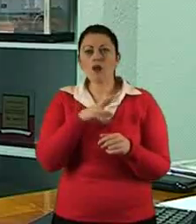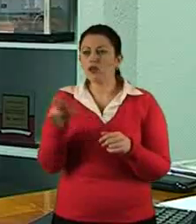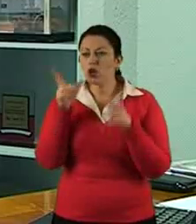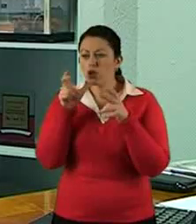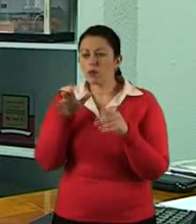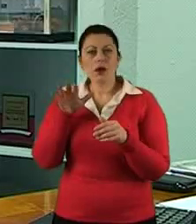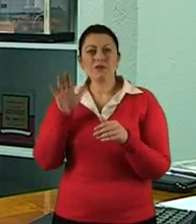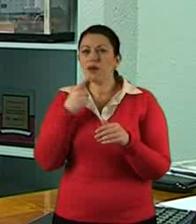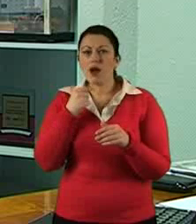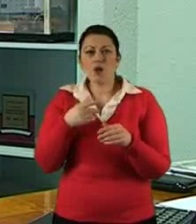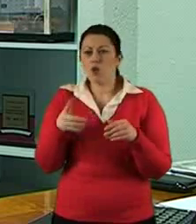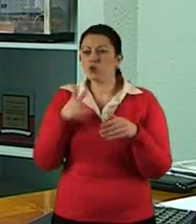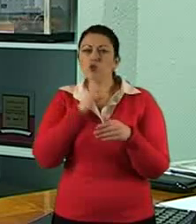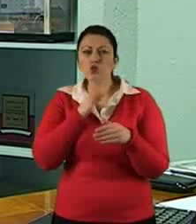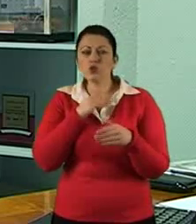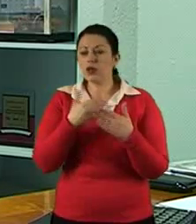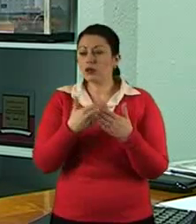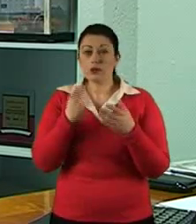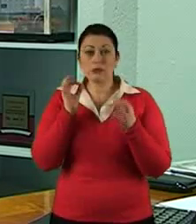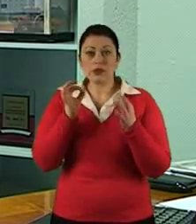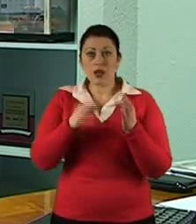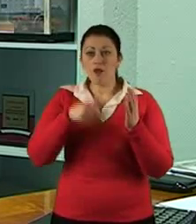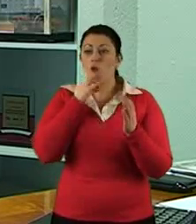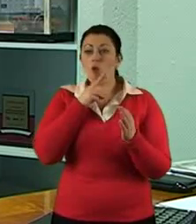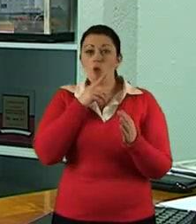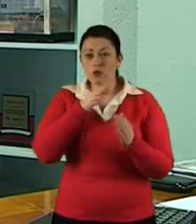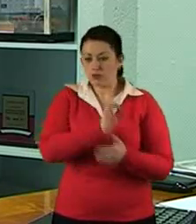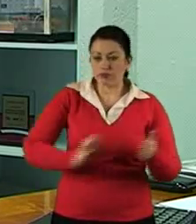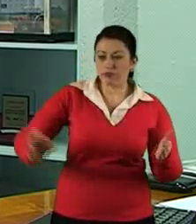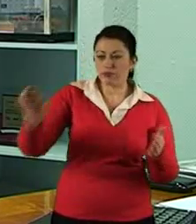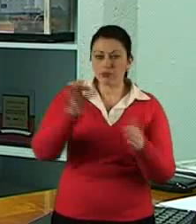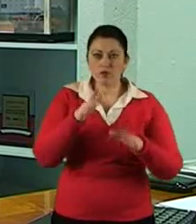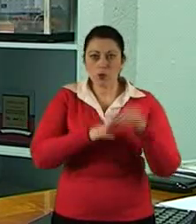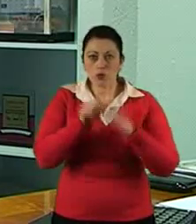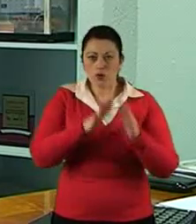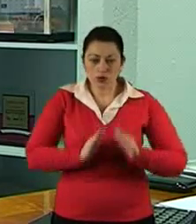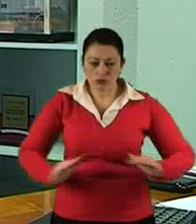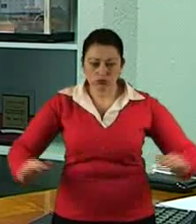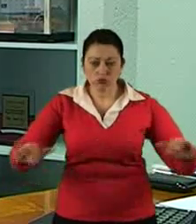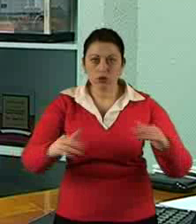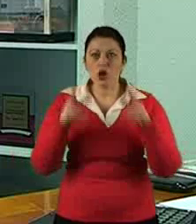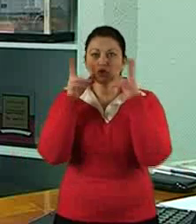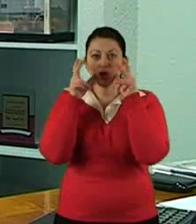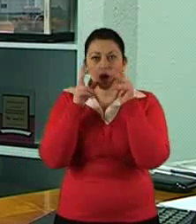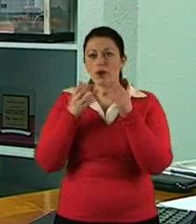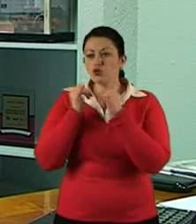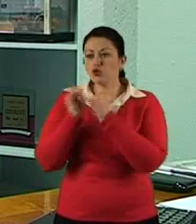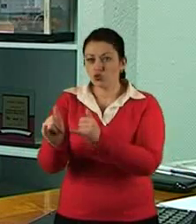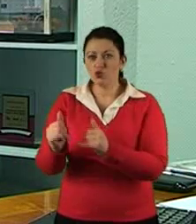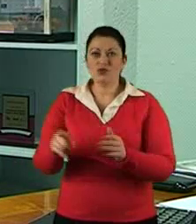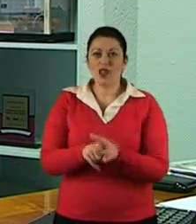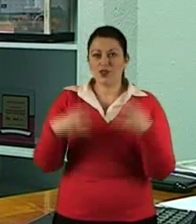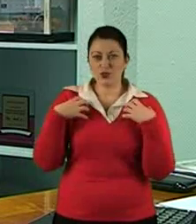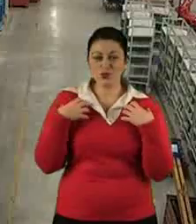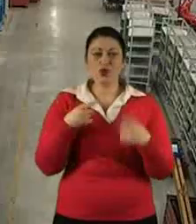związku z czym wybudowano specjalny zbiornik wodny, gdzie te żaby mogą w spokoju bytować i